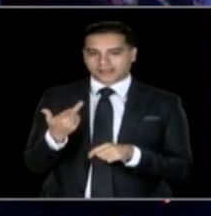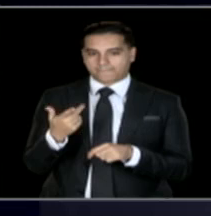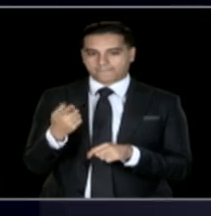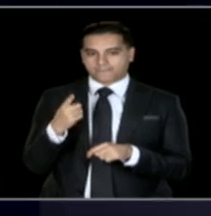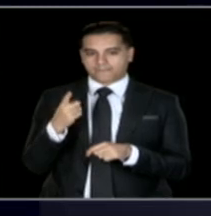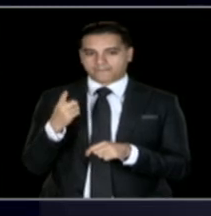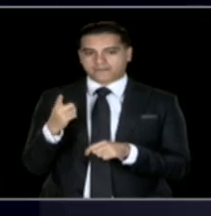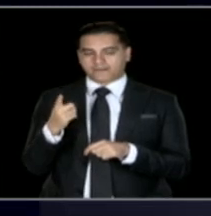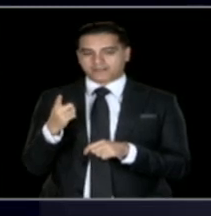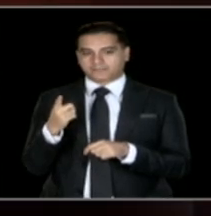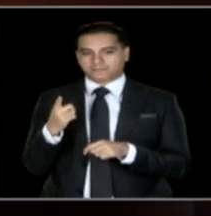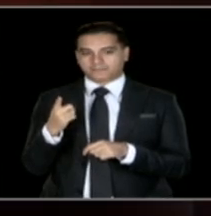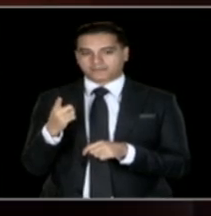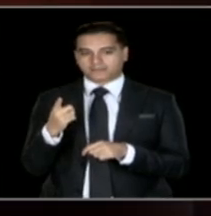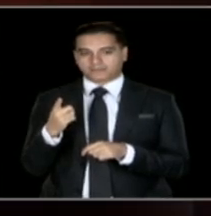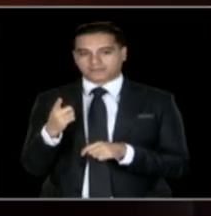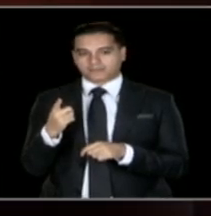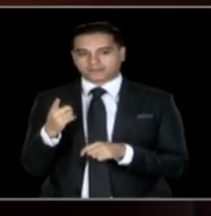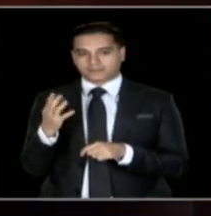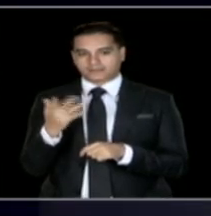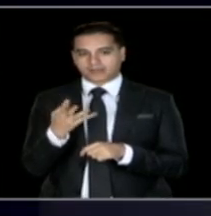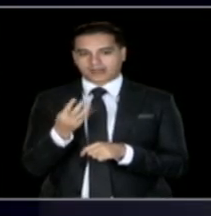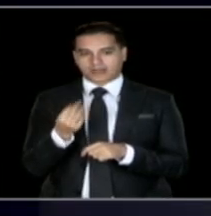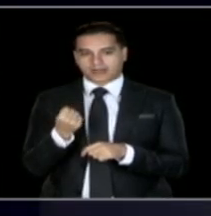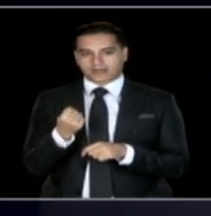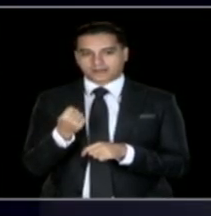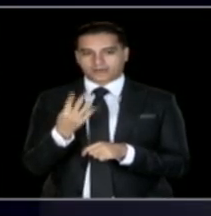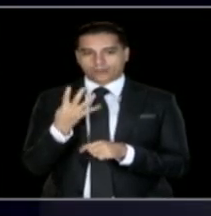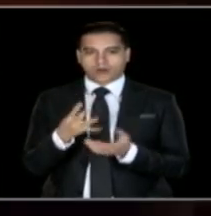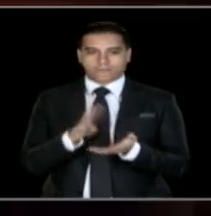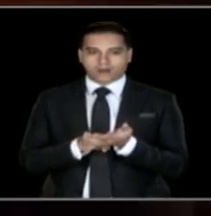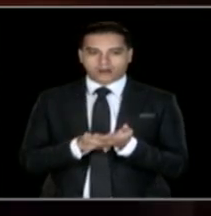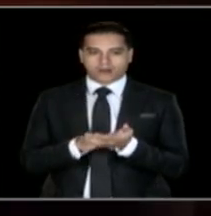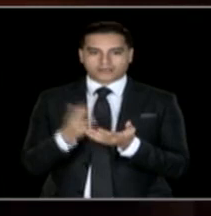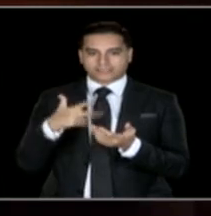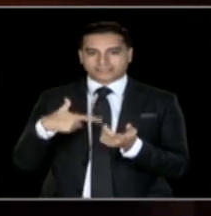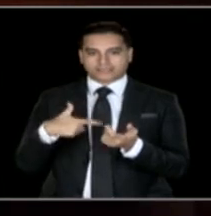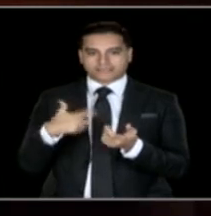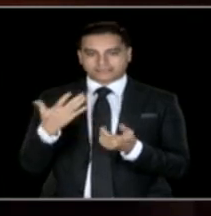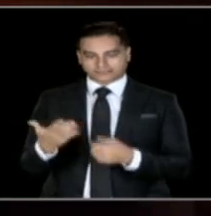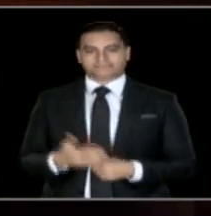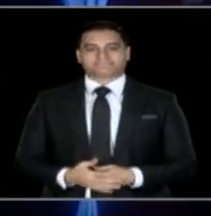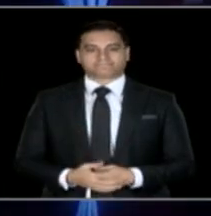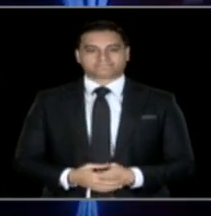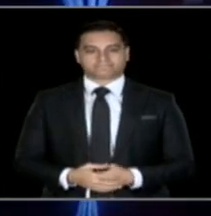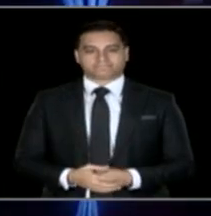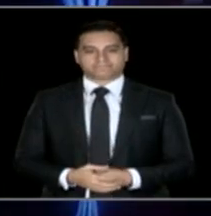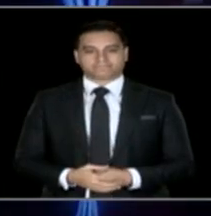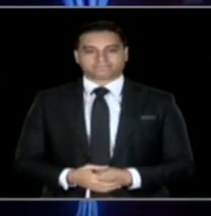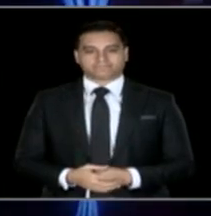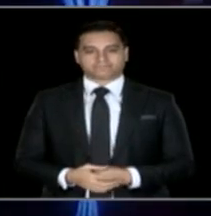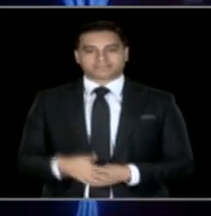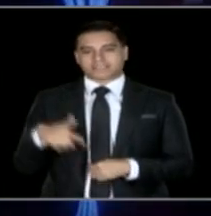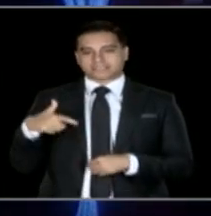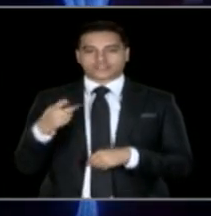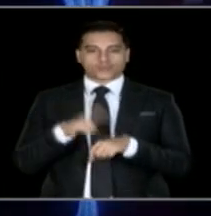جلوري كنتوا كام يا نور الهدى؟ كنا 40 تقريبا. وأربع إجابات صح، بقيتوا 20. ب20 بقيتوا 60.